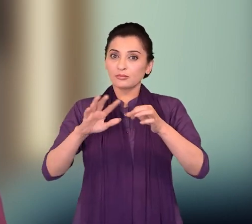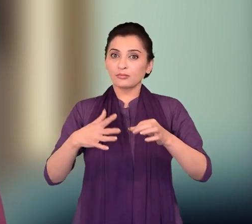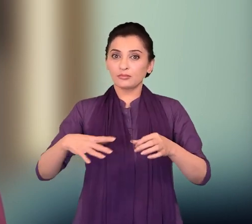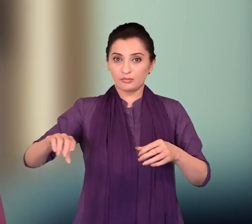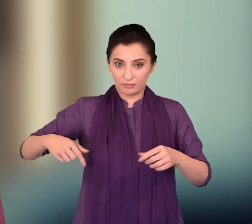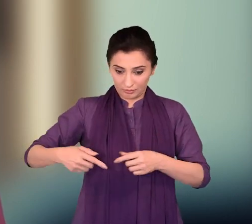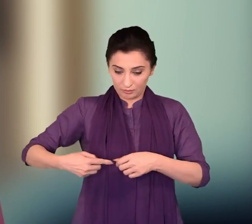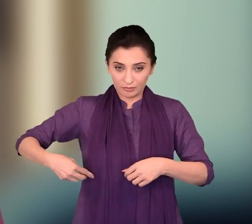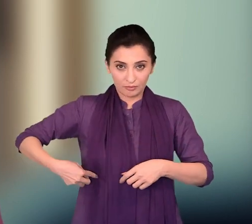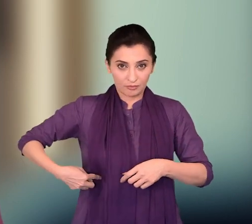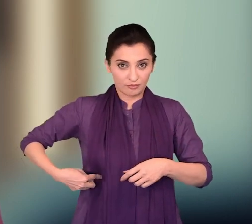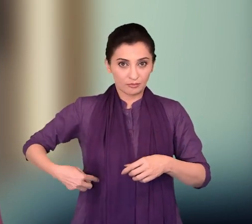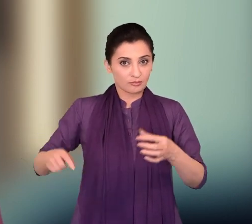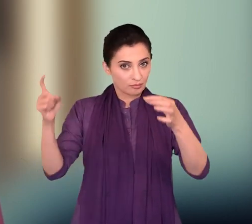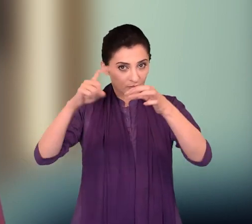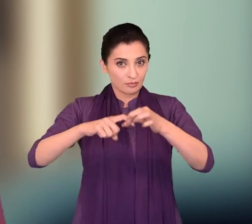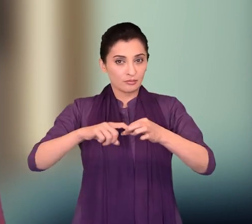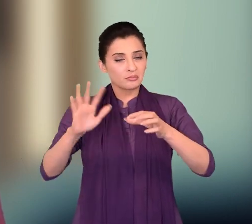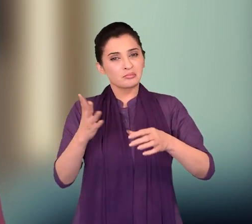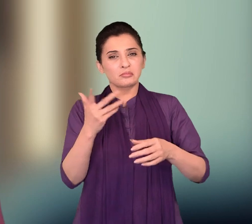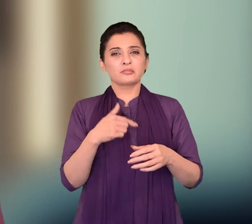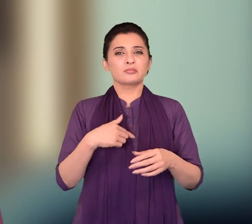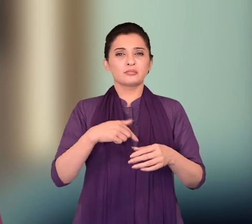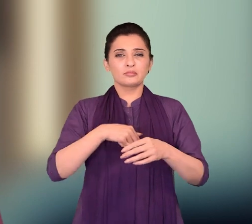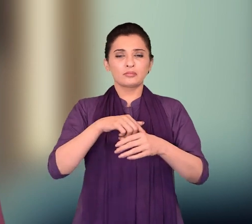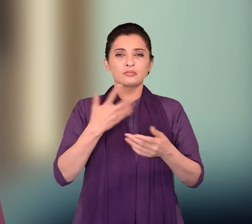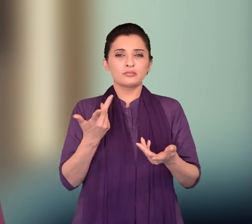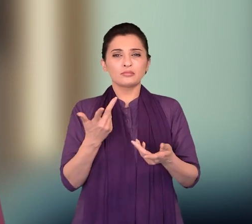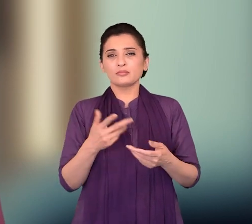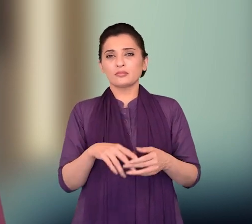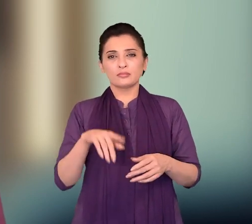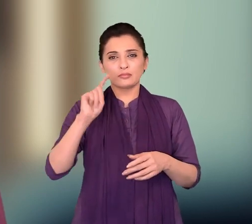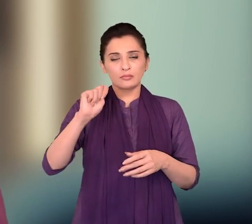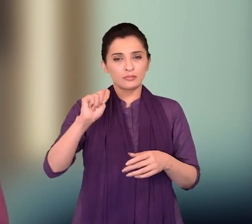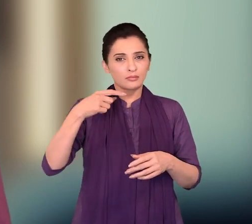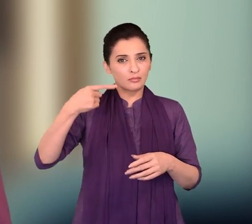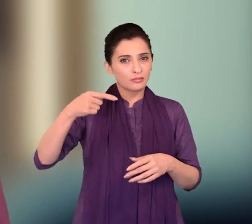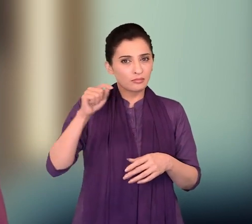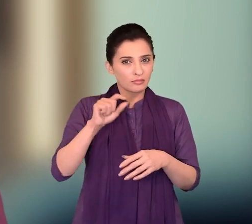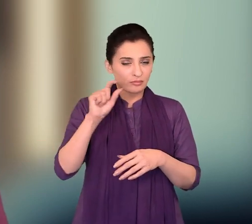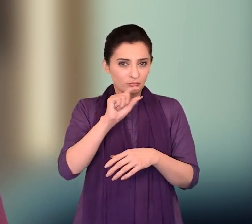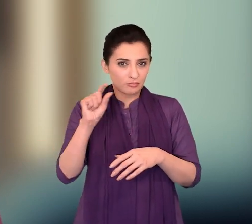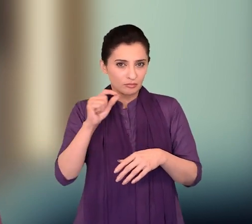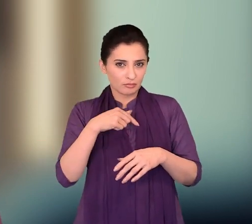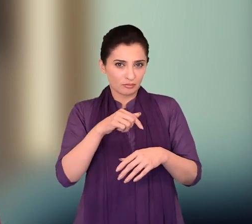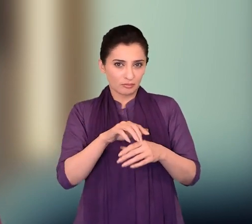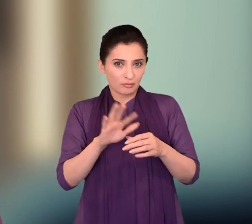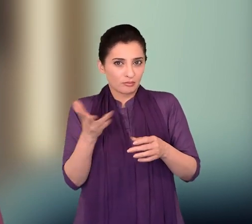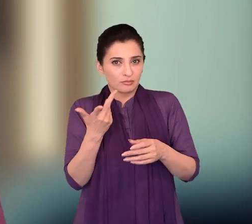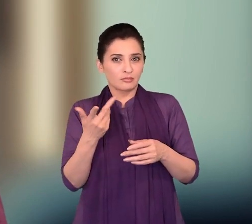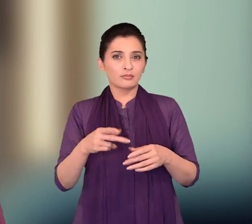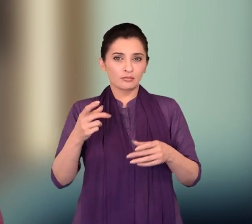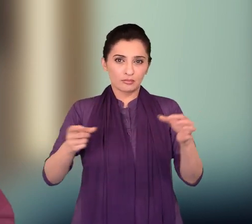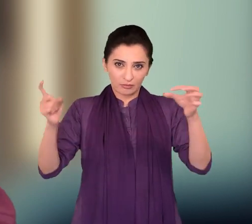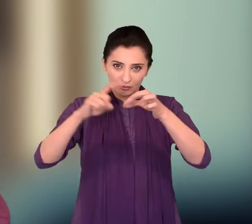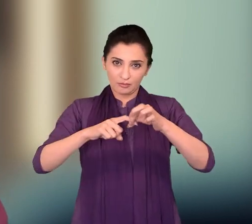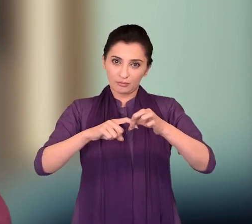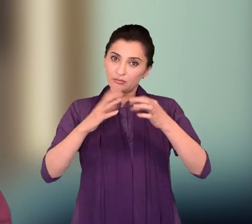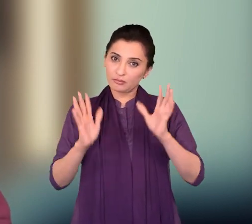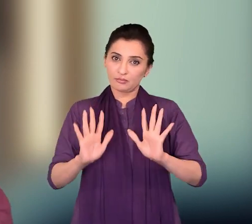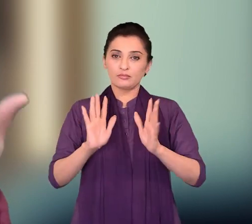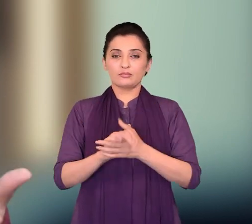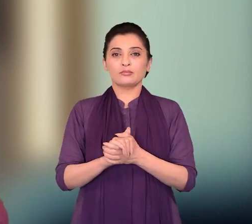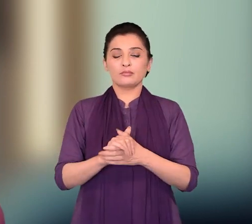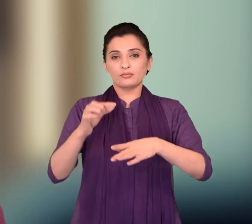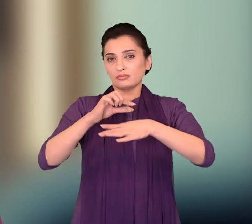ہے یا تھائرائڈ گلینڈ سے تعلق ہوتا ہے یا اور کوئی اس کو میٹابولک مسئلہ چل رہا ہوتا ہے انسان کو اور وہ اسکن کے اوپر صرف مینیفیسٹ